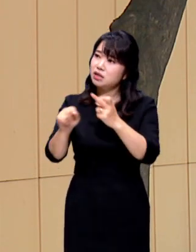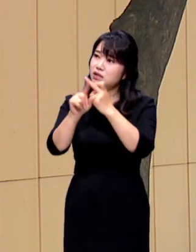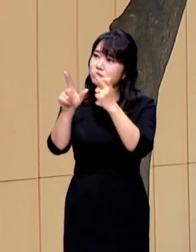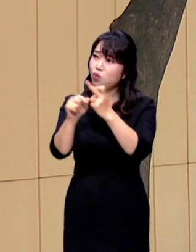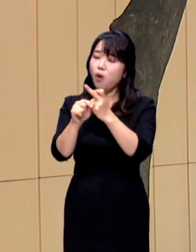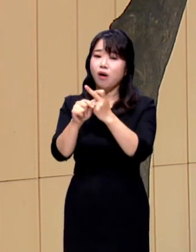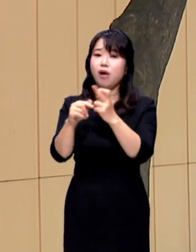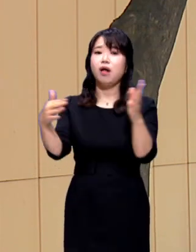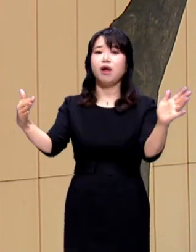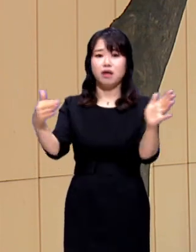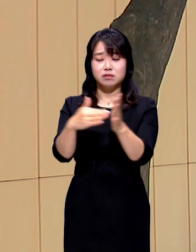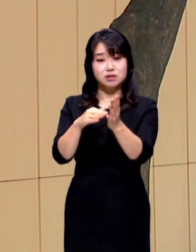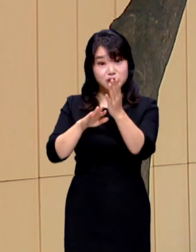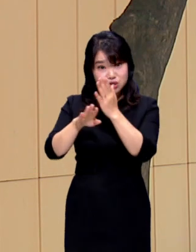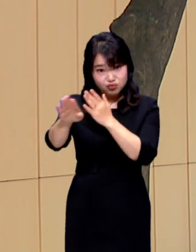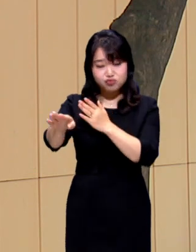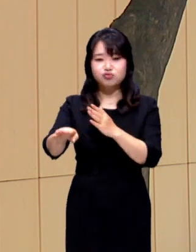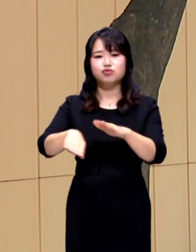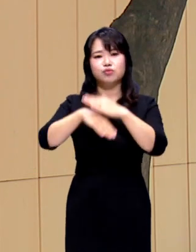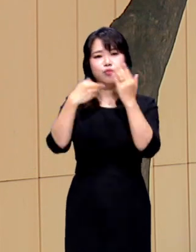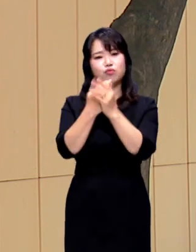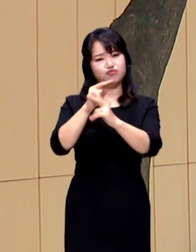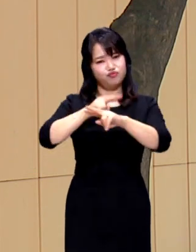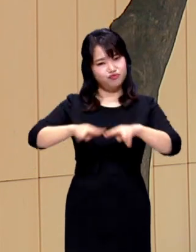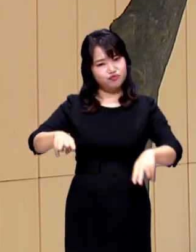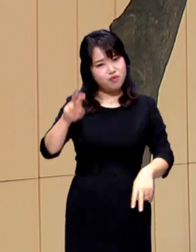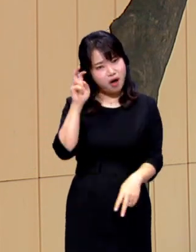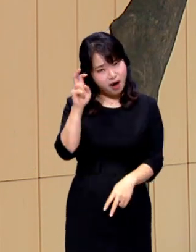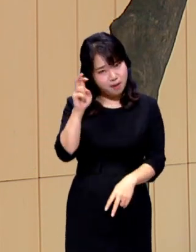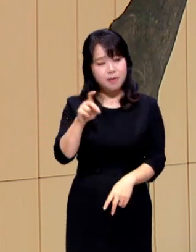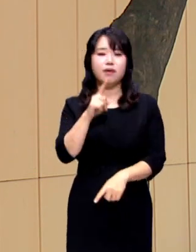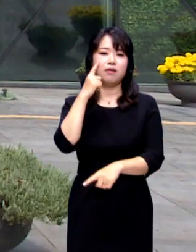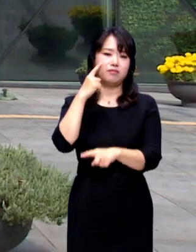되고 그 뒤로는 센터 자체가 사라질 위기에 놓였습니다.